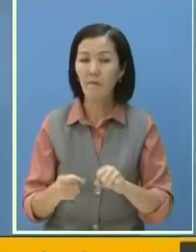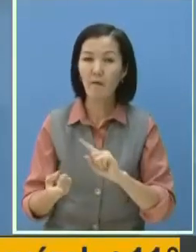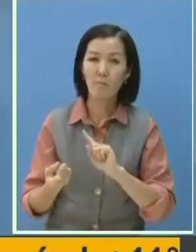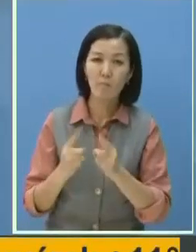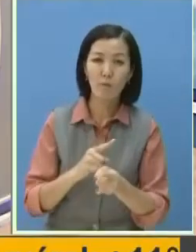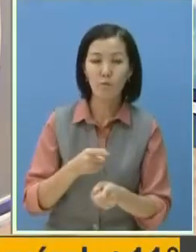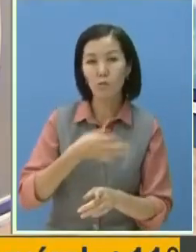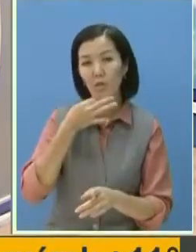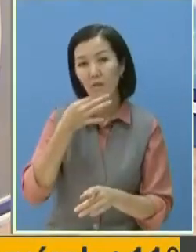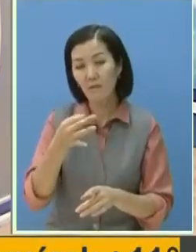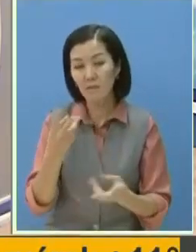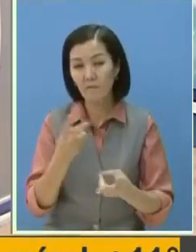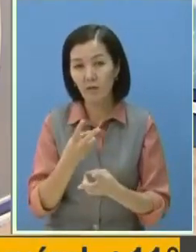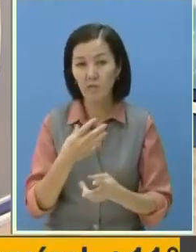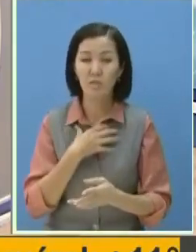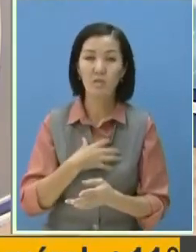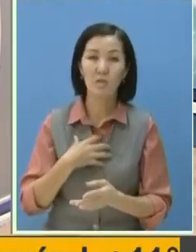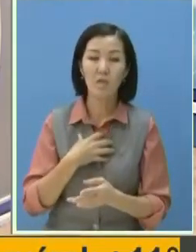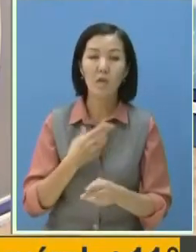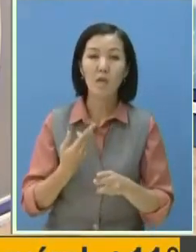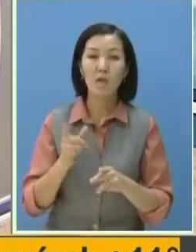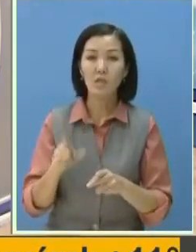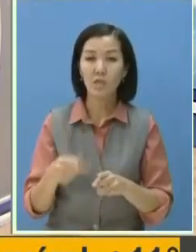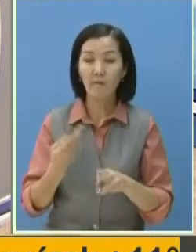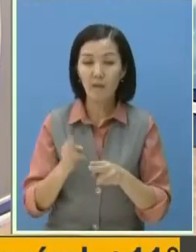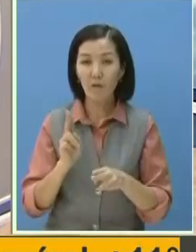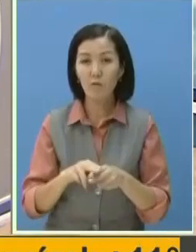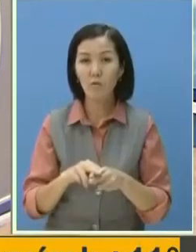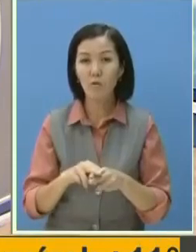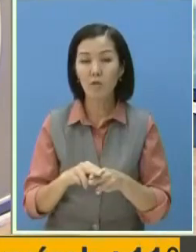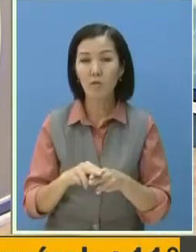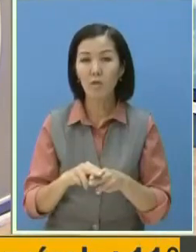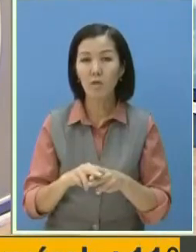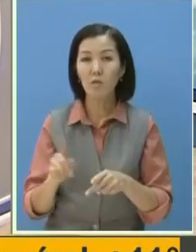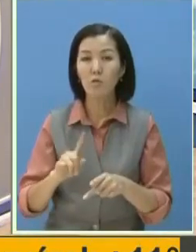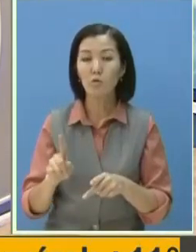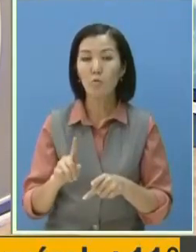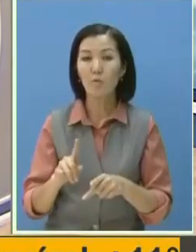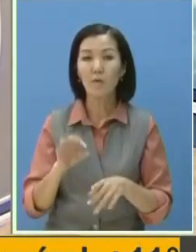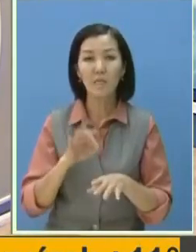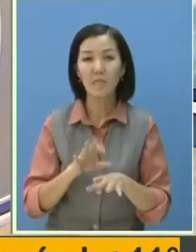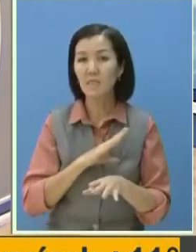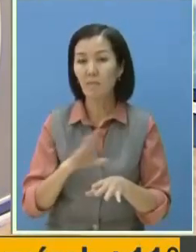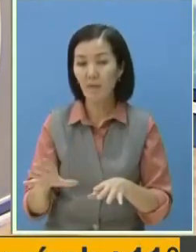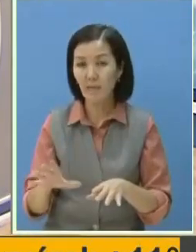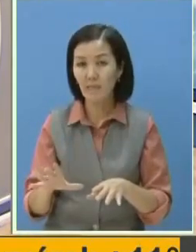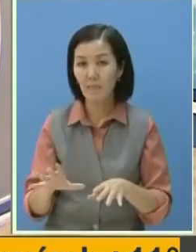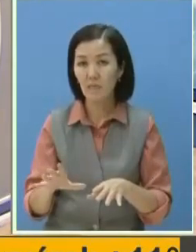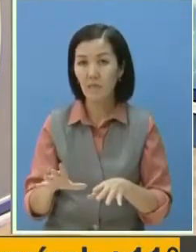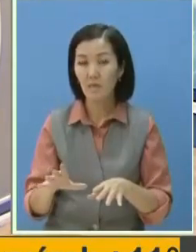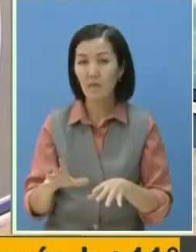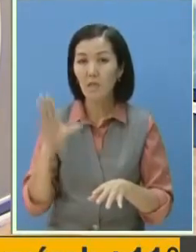ответственности. Потому что человек, который сделал все, чтобы не заболеть, и ты можешь его